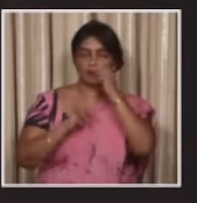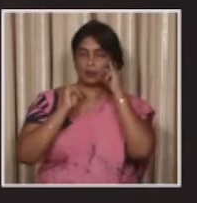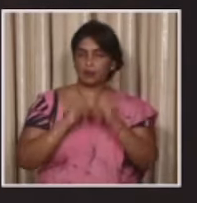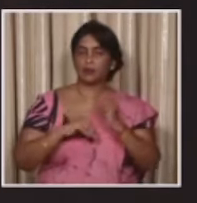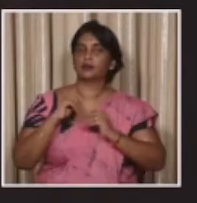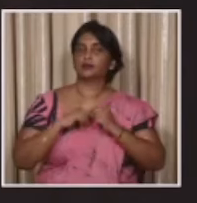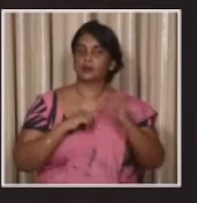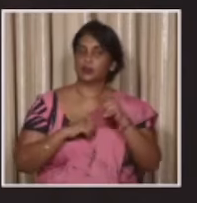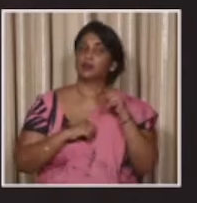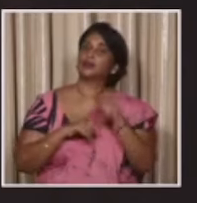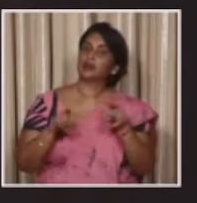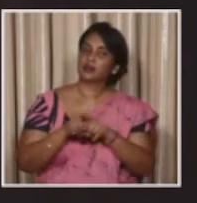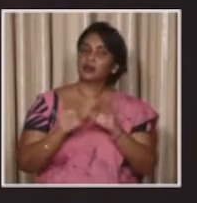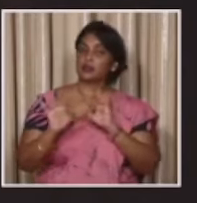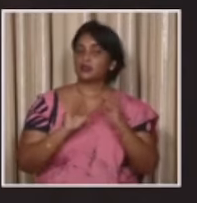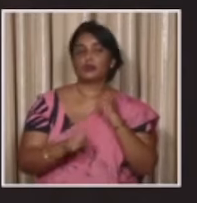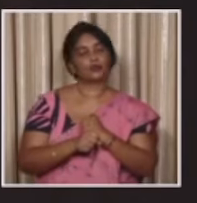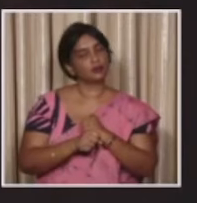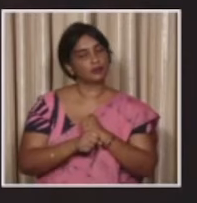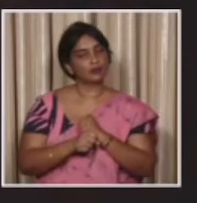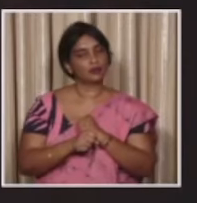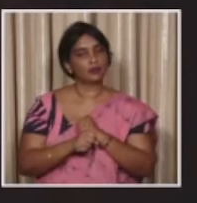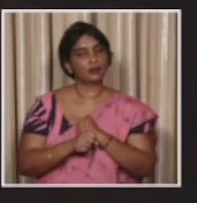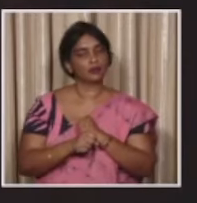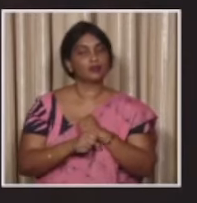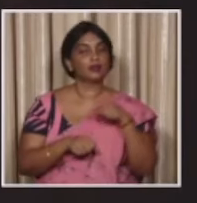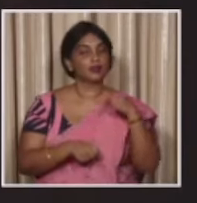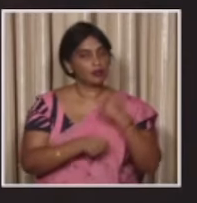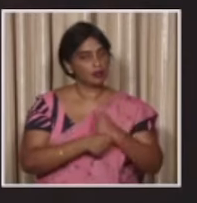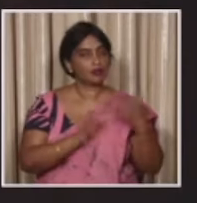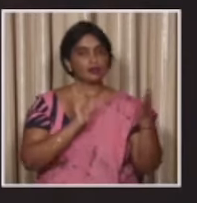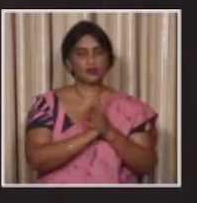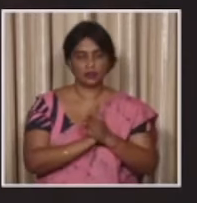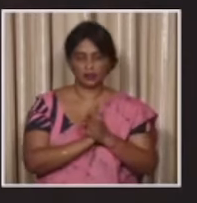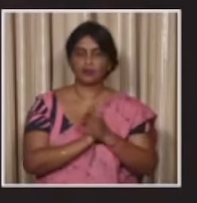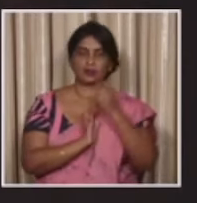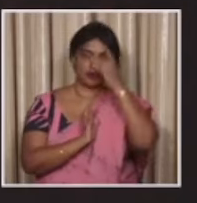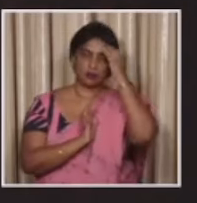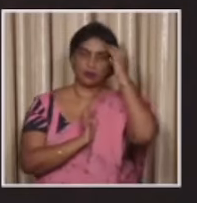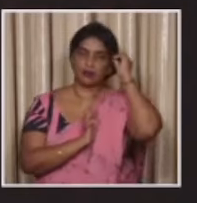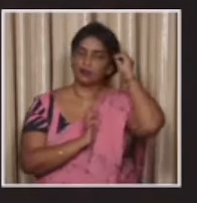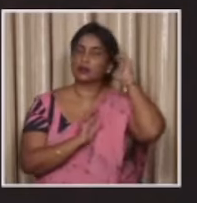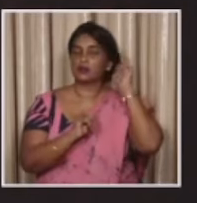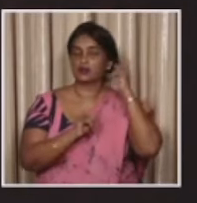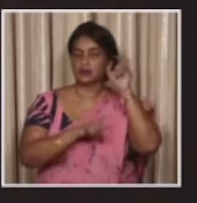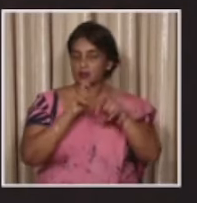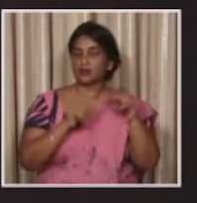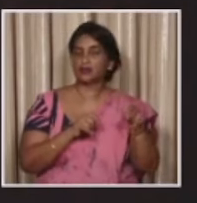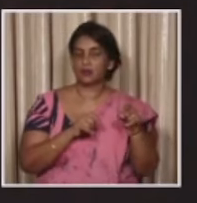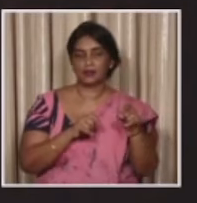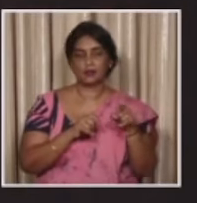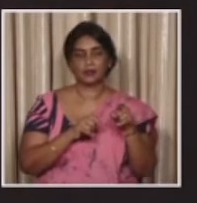ක්‍රියාවලිය සිද්ධ වුණා. ඒ වගේම යහපාල ආණ්ඩුවේ මේ ආණ්ඩුවට සම්බන්ධ වෙන තාමත් ඒ අද සමාන නිලධාරීන් ඒස්